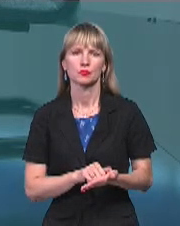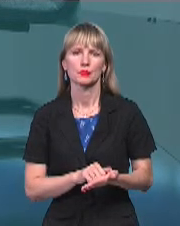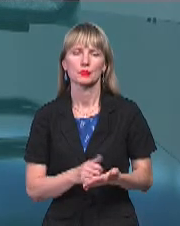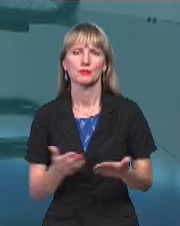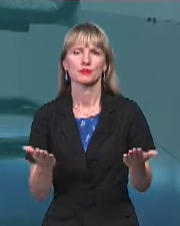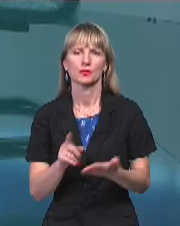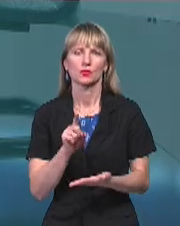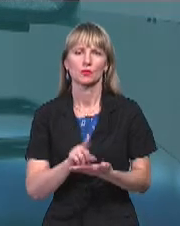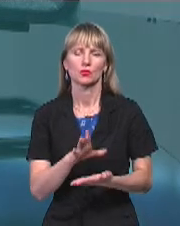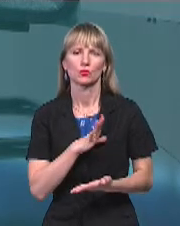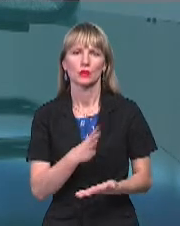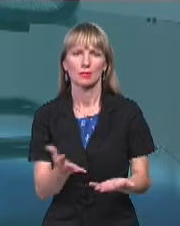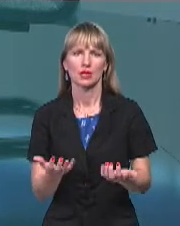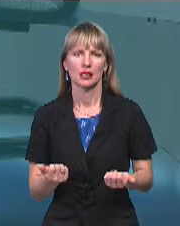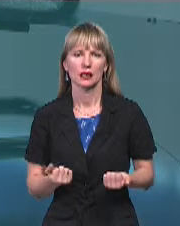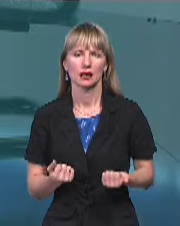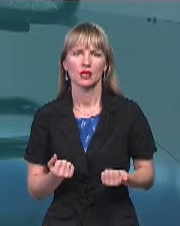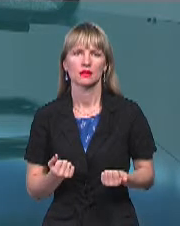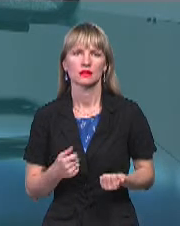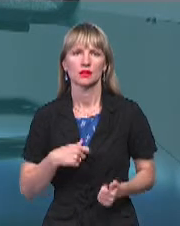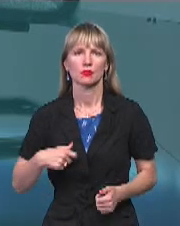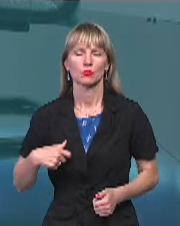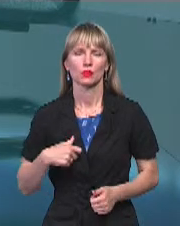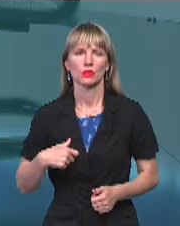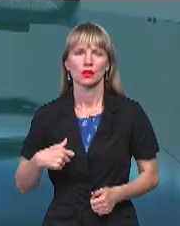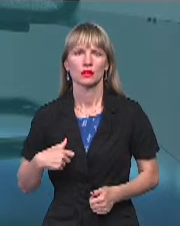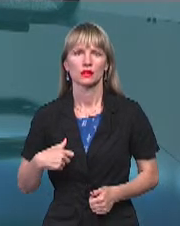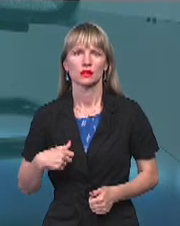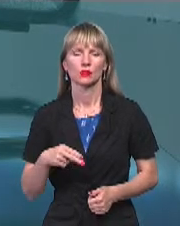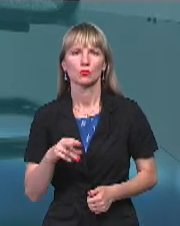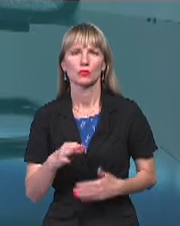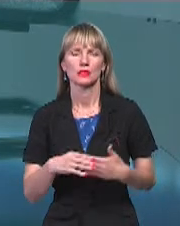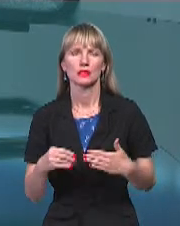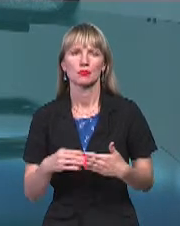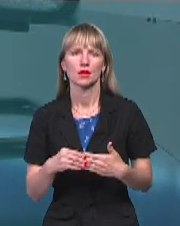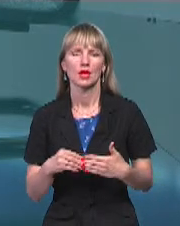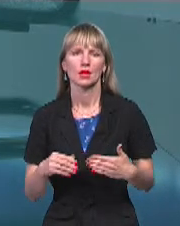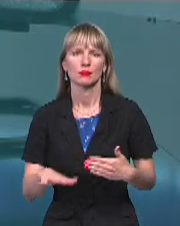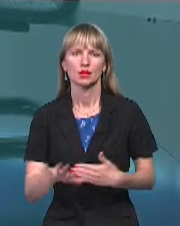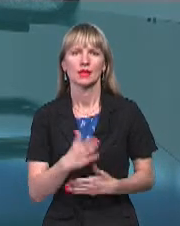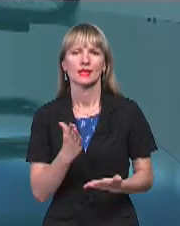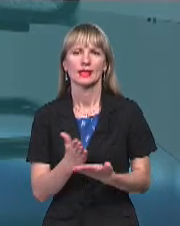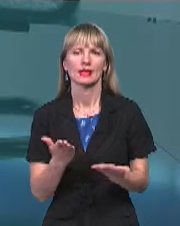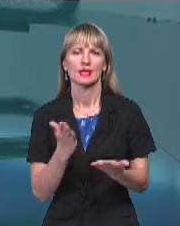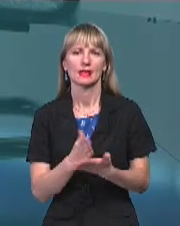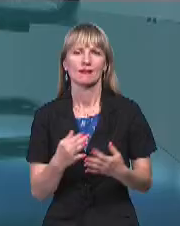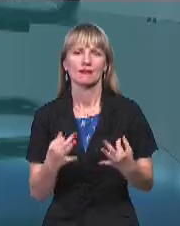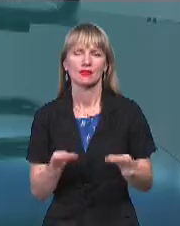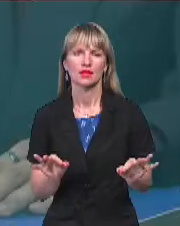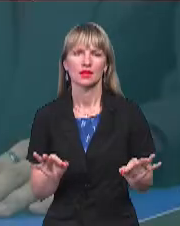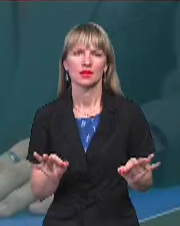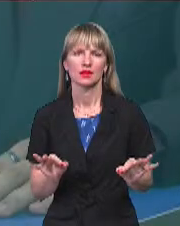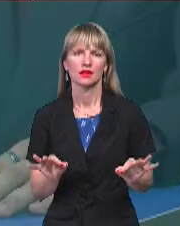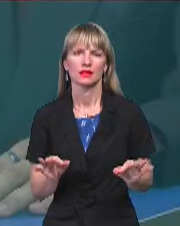які повинні були прийняти депутати по земельним ділянкам, які є вільні